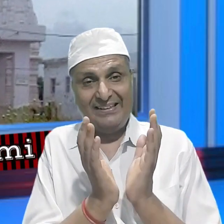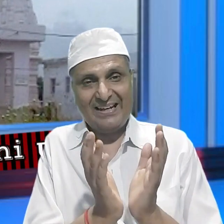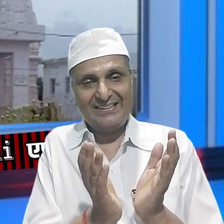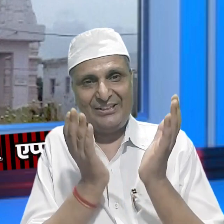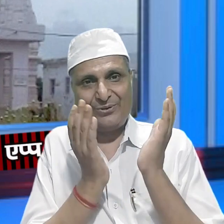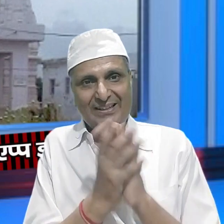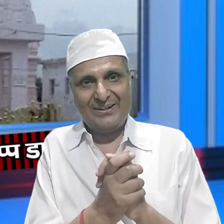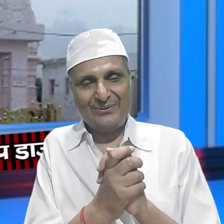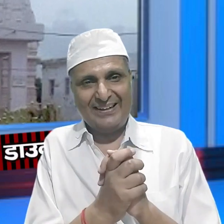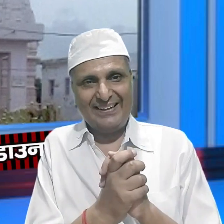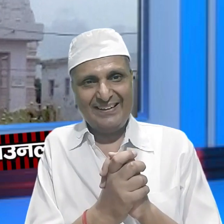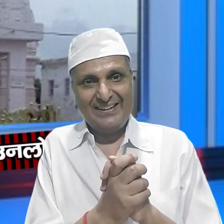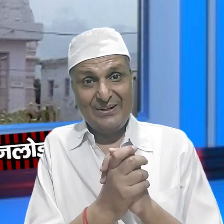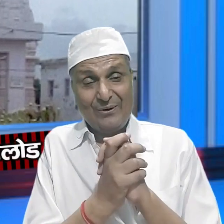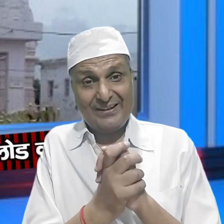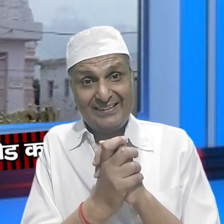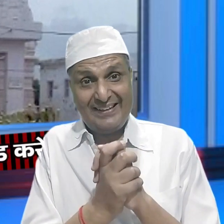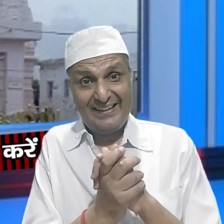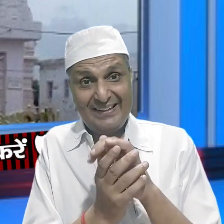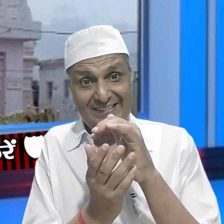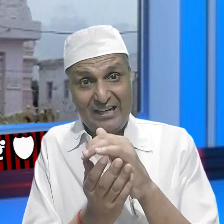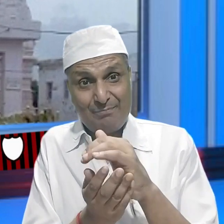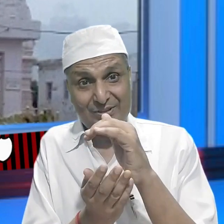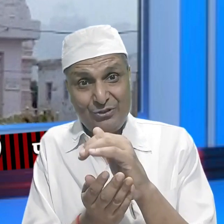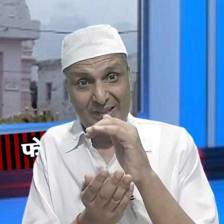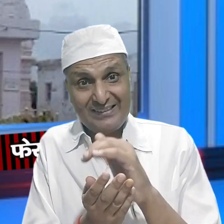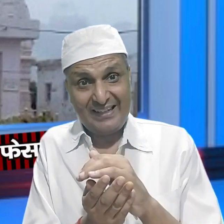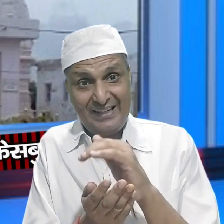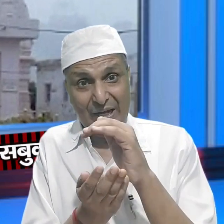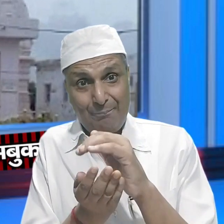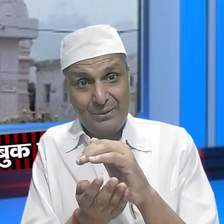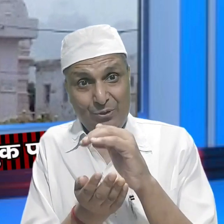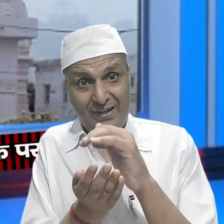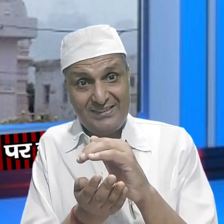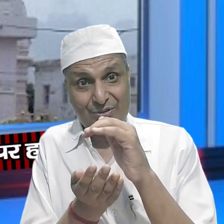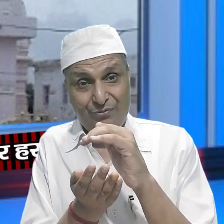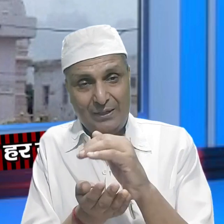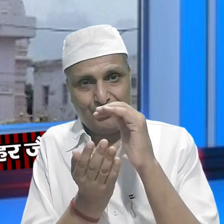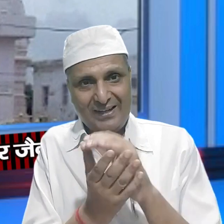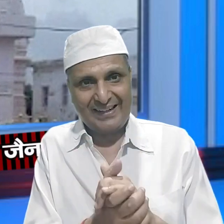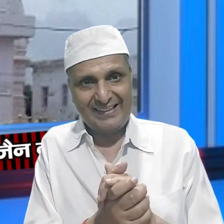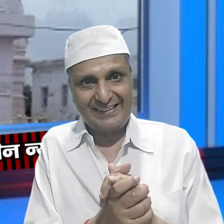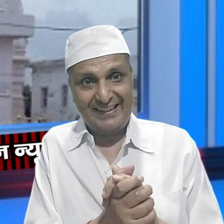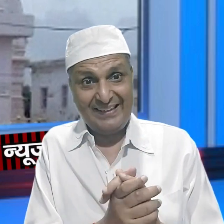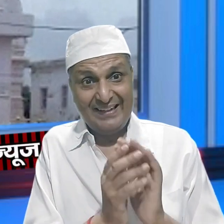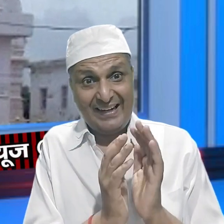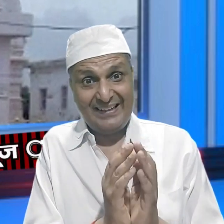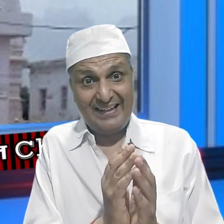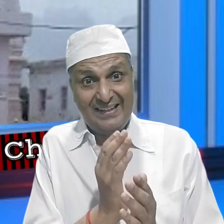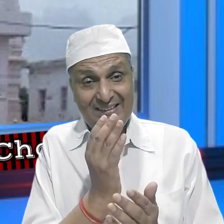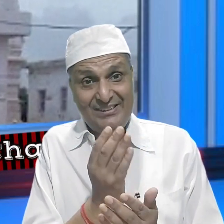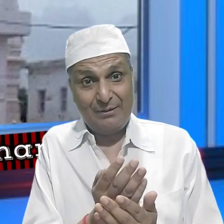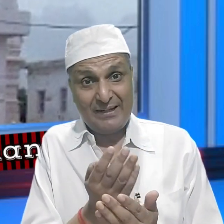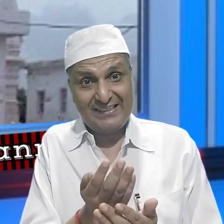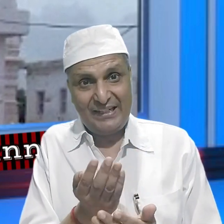पर यहाँ का जीर्णोद्धार होना है। और कहते हैं यहाँ पर जो भी आता है मनोवांछित फल पूरा करके जाता है। कहते